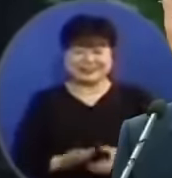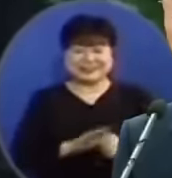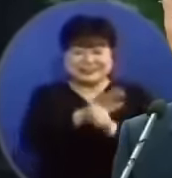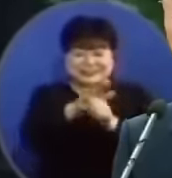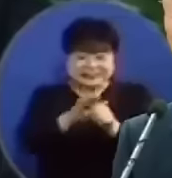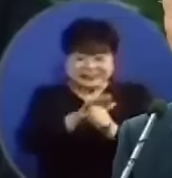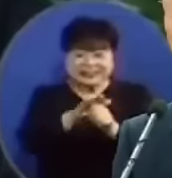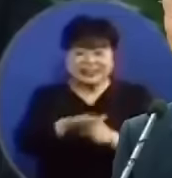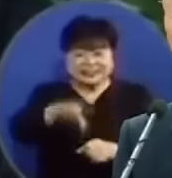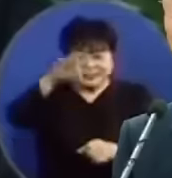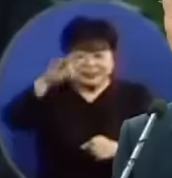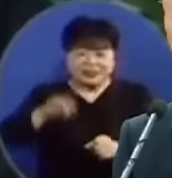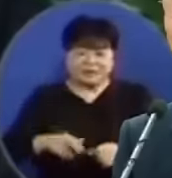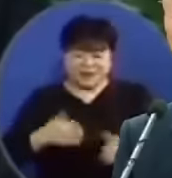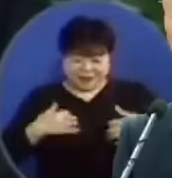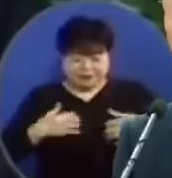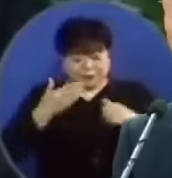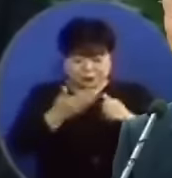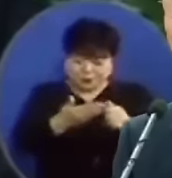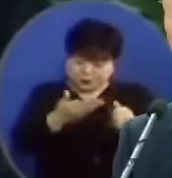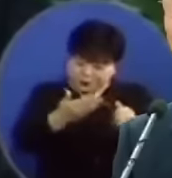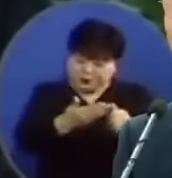사랑은 그렇게 사람을 기쁘게 만들고